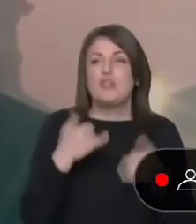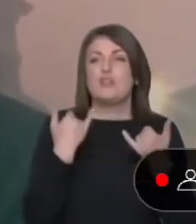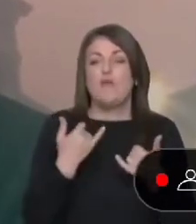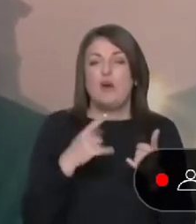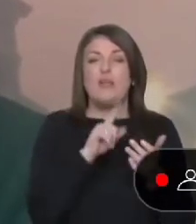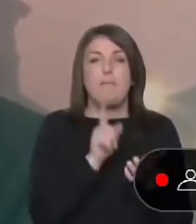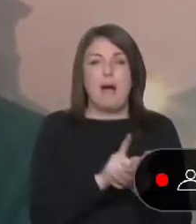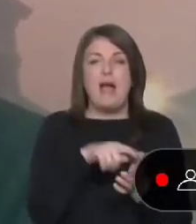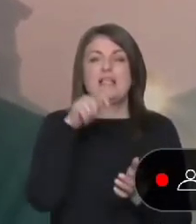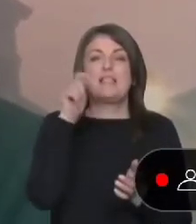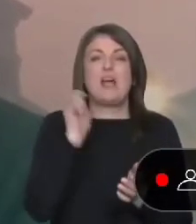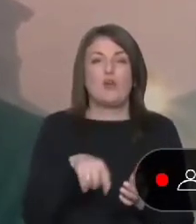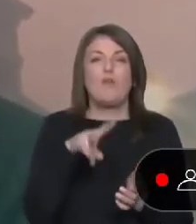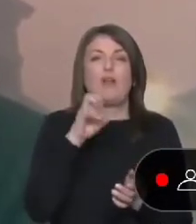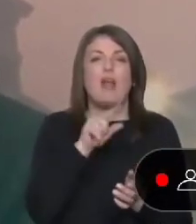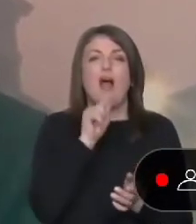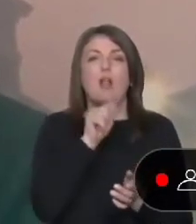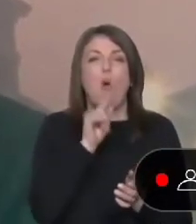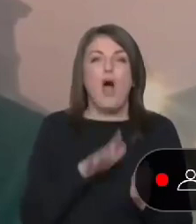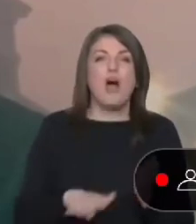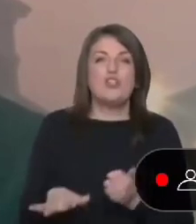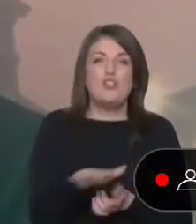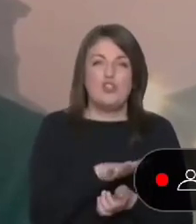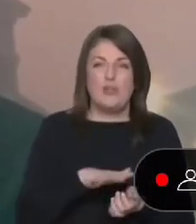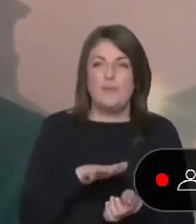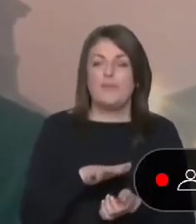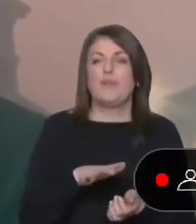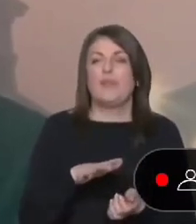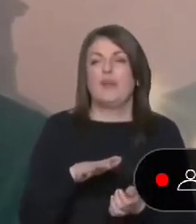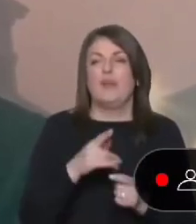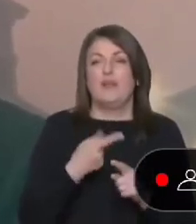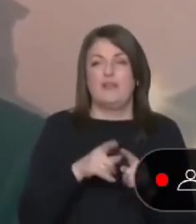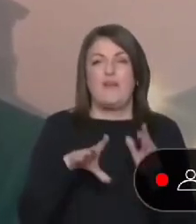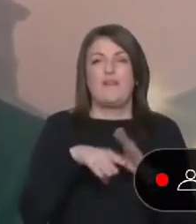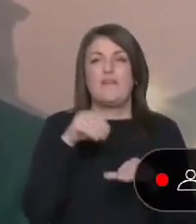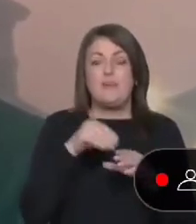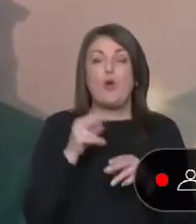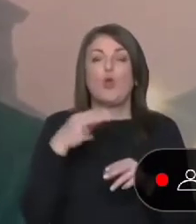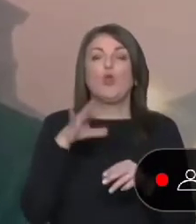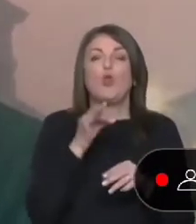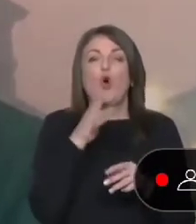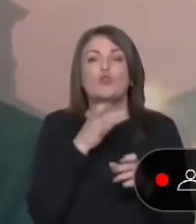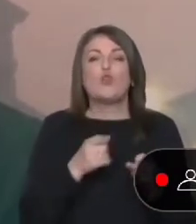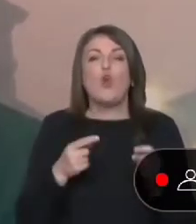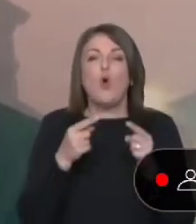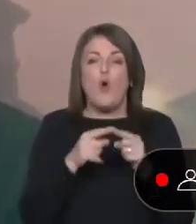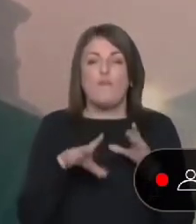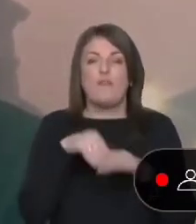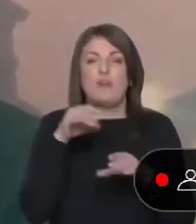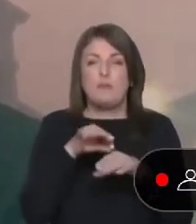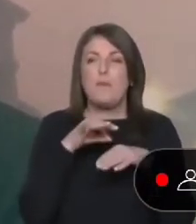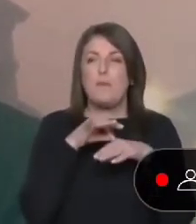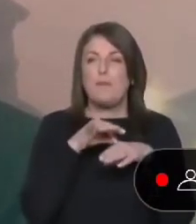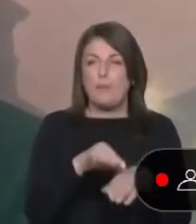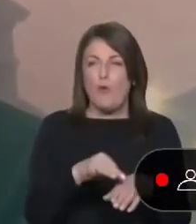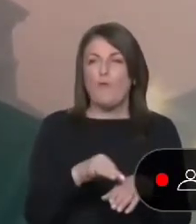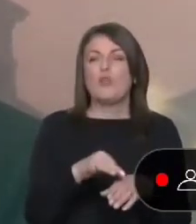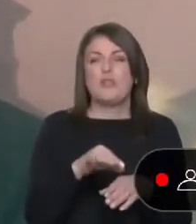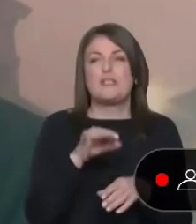стартувати на Луганщині вони ці дострокові вибори проводяться